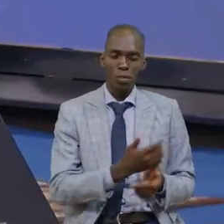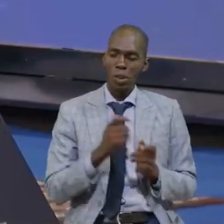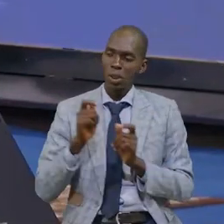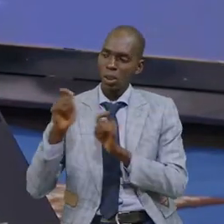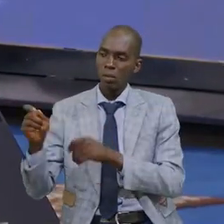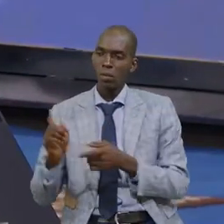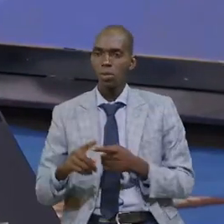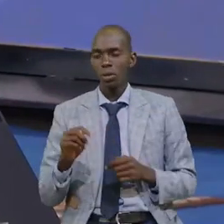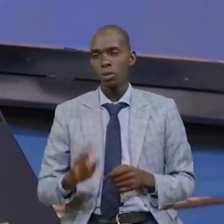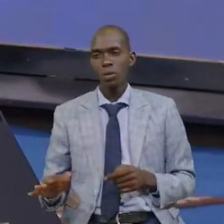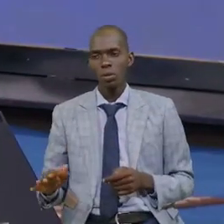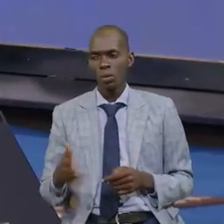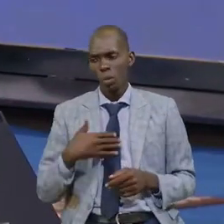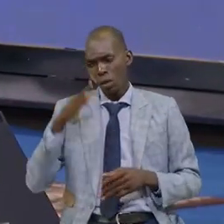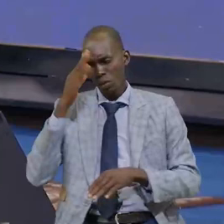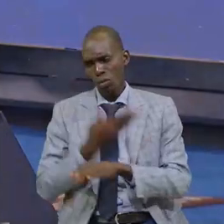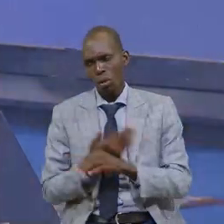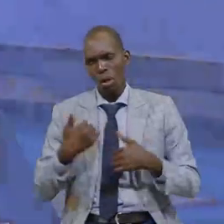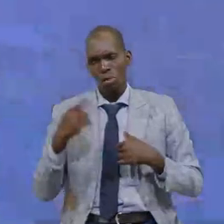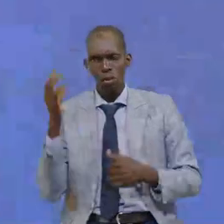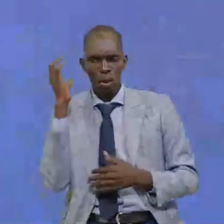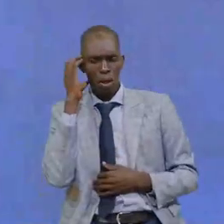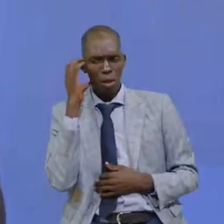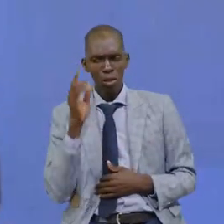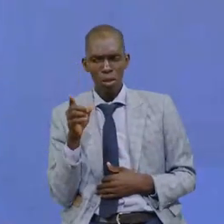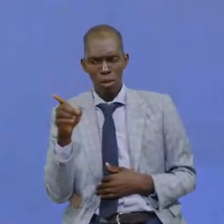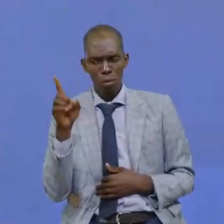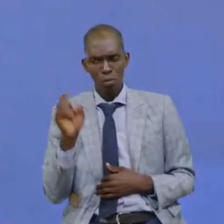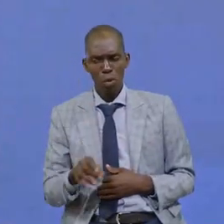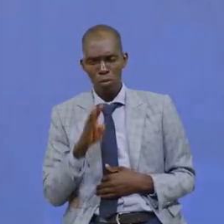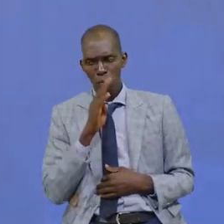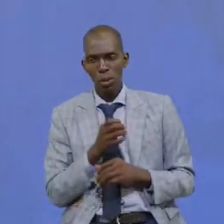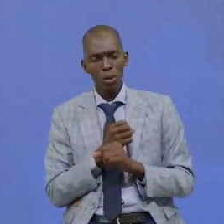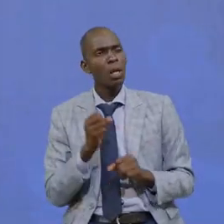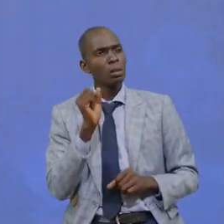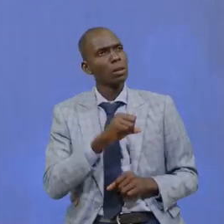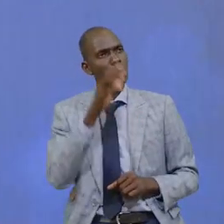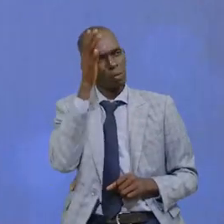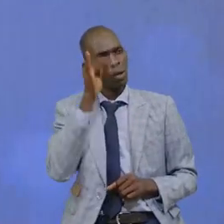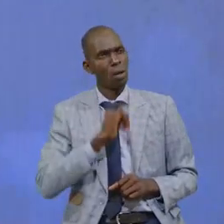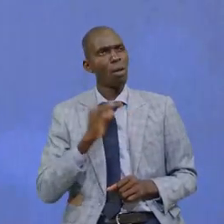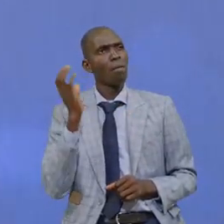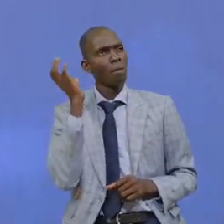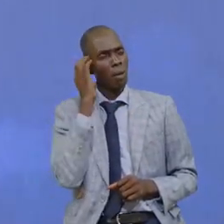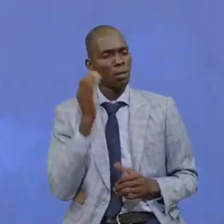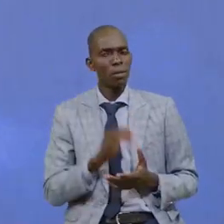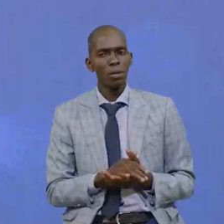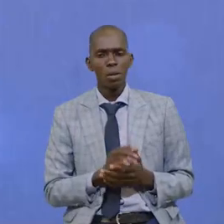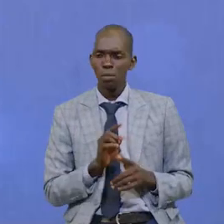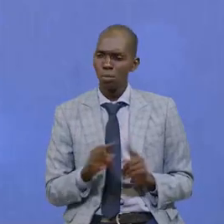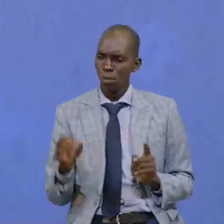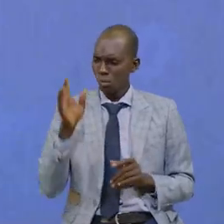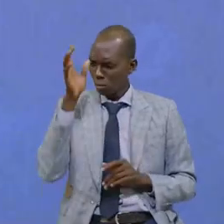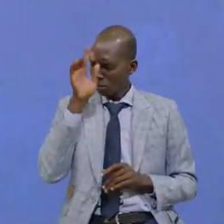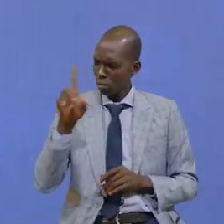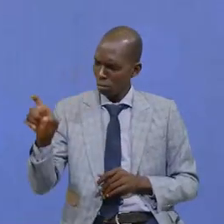enfants. Mon fils, est-ce que tu as entendu? Vous devez naître de nouveau. Oui, papa, j'ai entendu. Mais